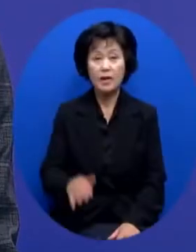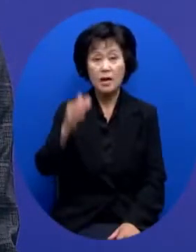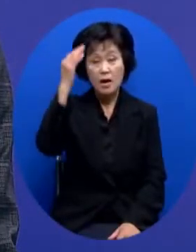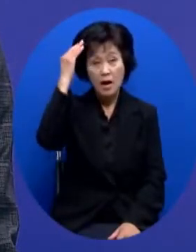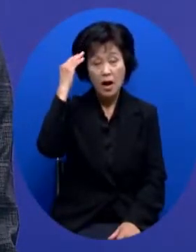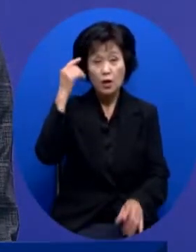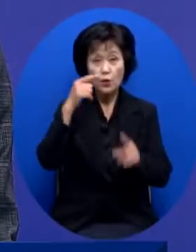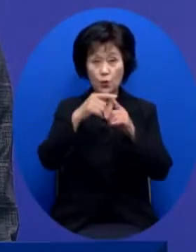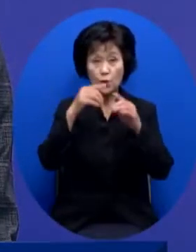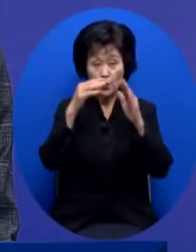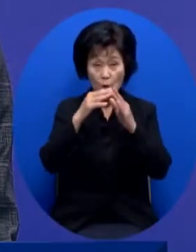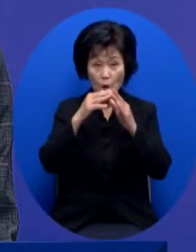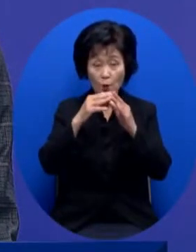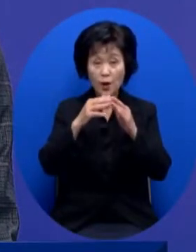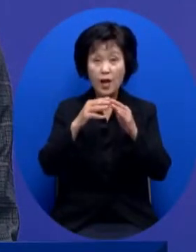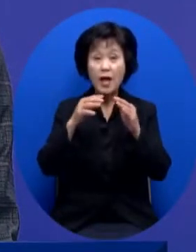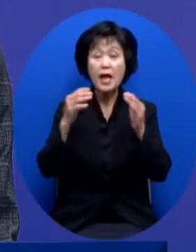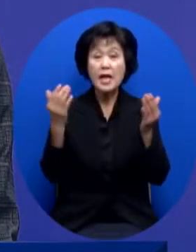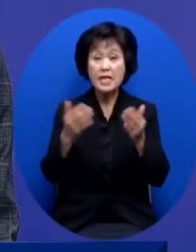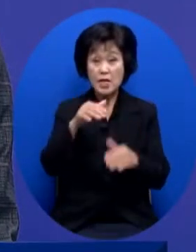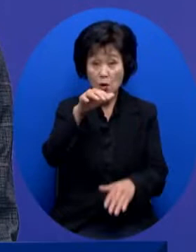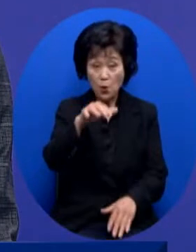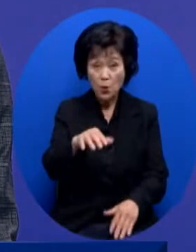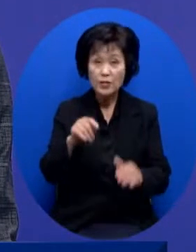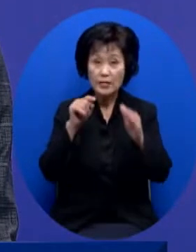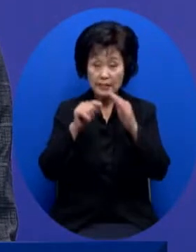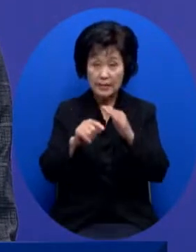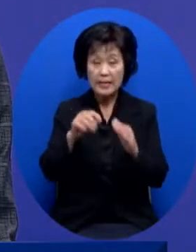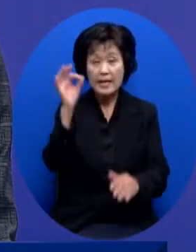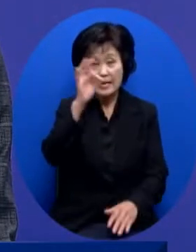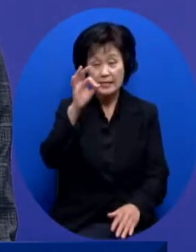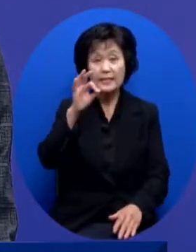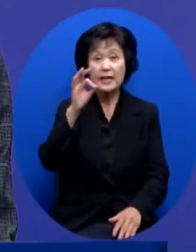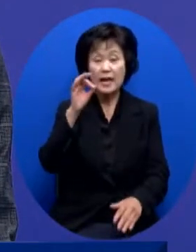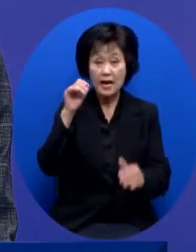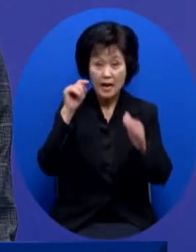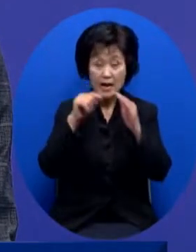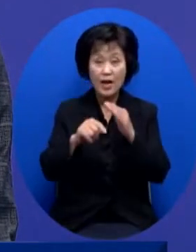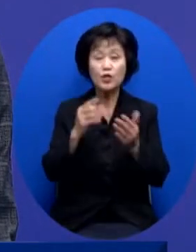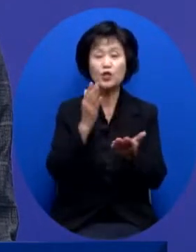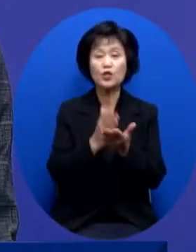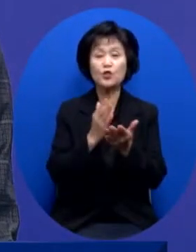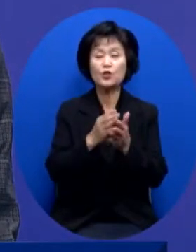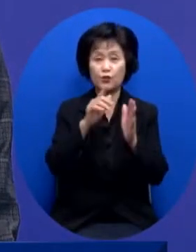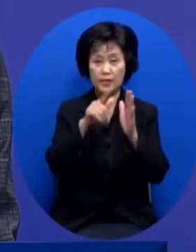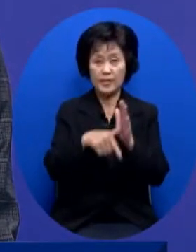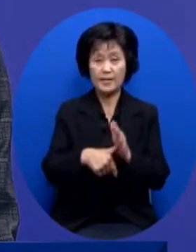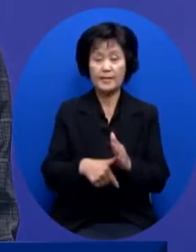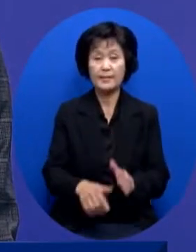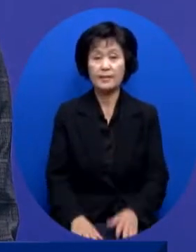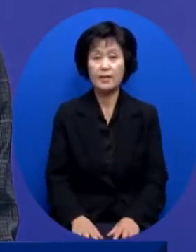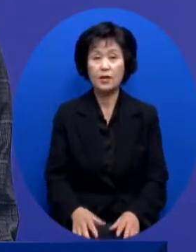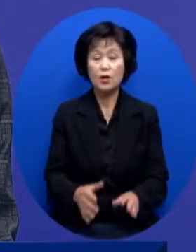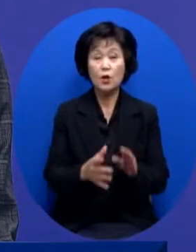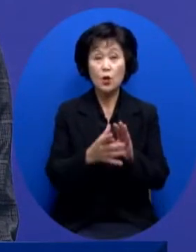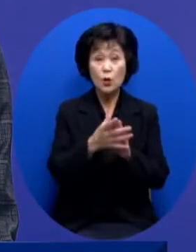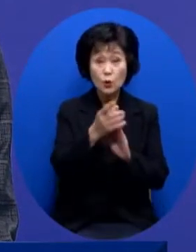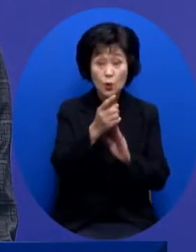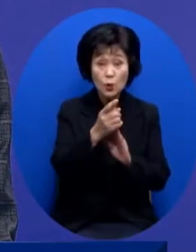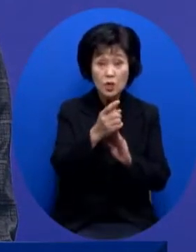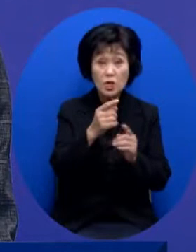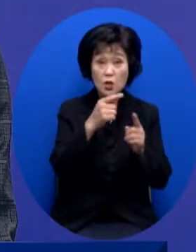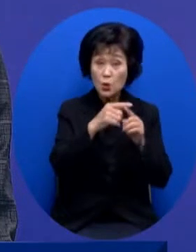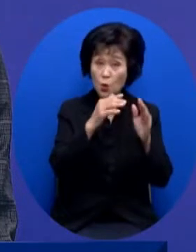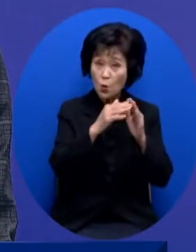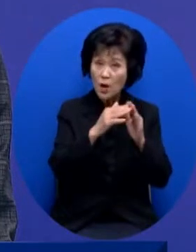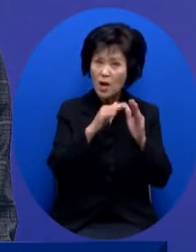한국교회의 사역 현장에 한 걸음 더 들어가 전해드리고 있는 찾아가는 뉴스, 사역 현장을 가다 시간입니다. 성일교회가 불투명한